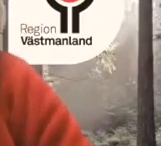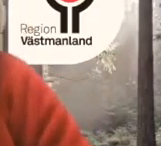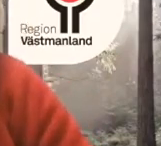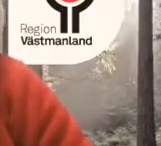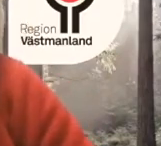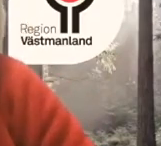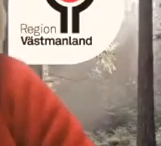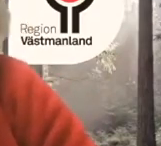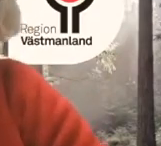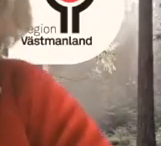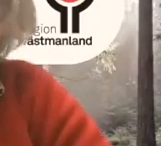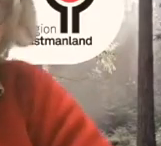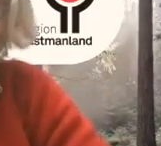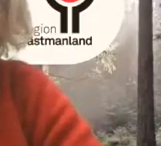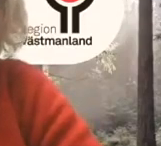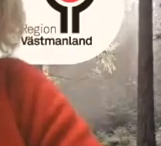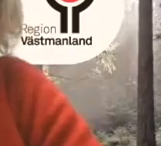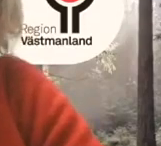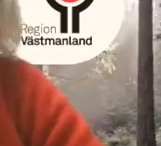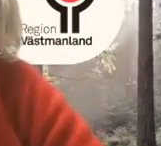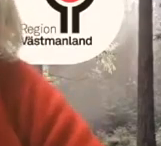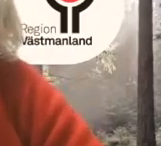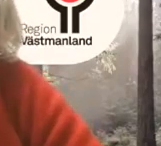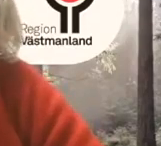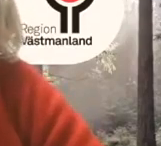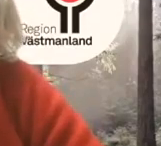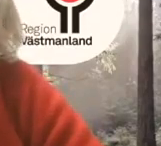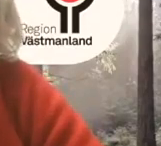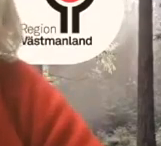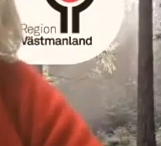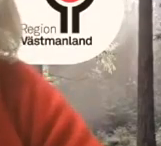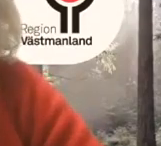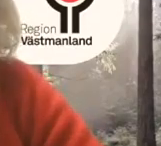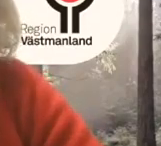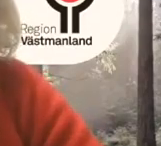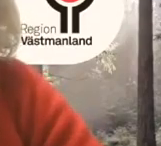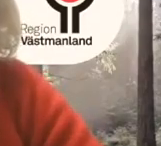och där kan ni skicka fler frågor också om ni har, om ni kommer på en fråga. Ja, via meddelandefunktionen där.